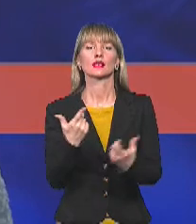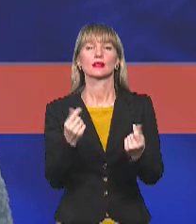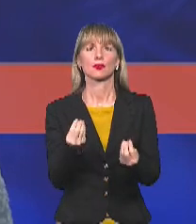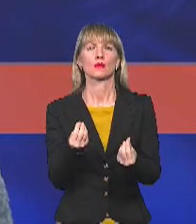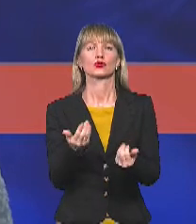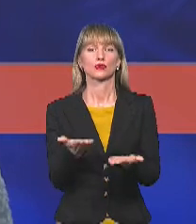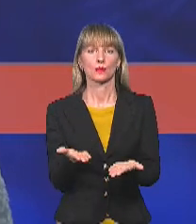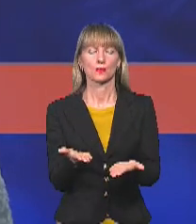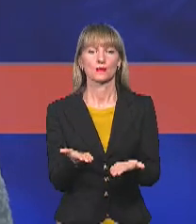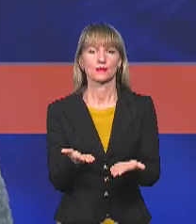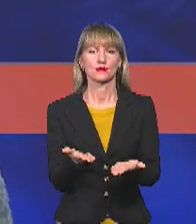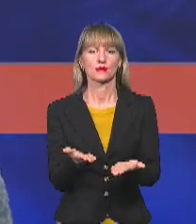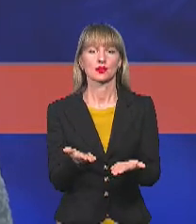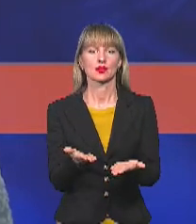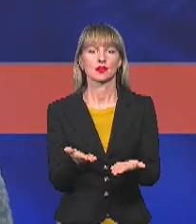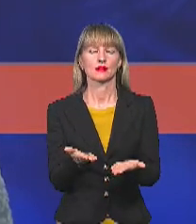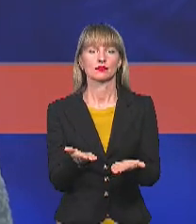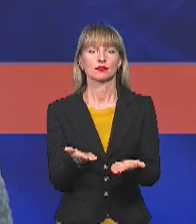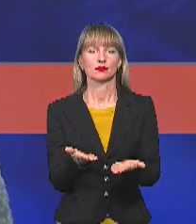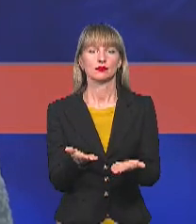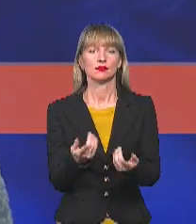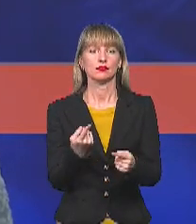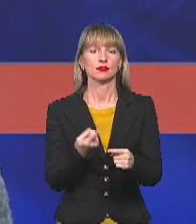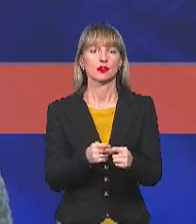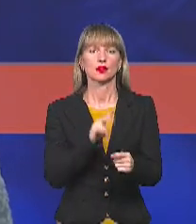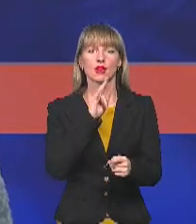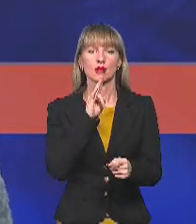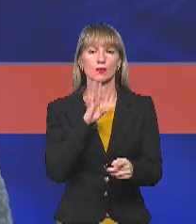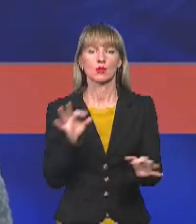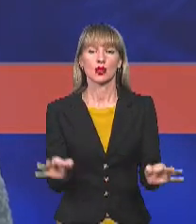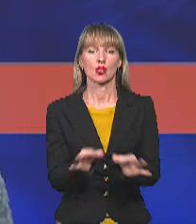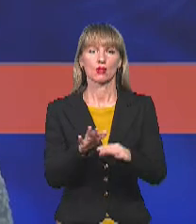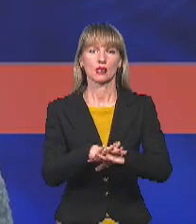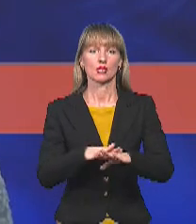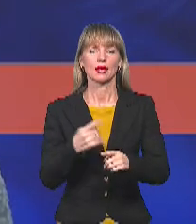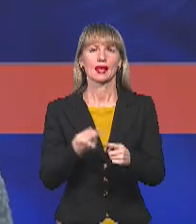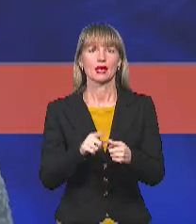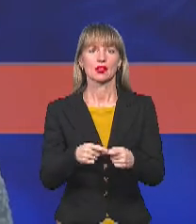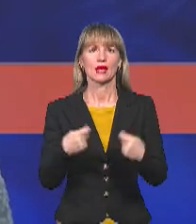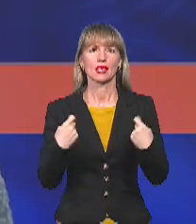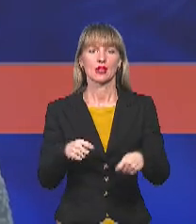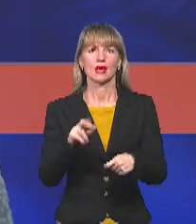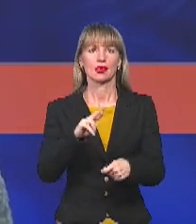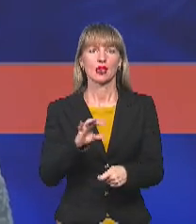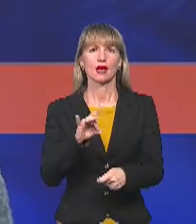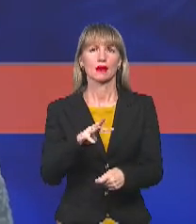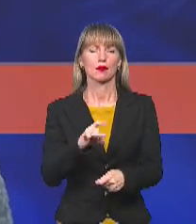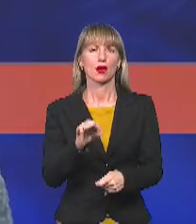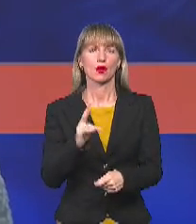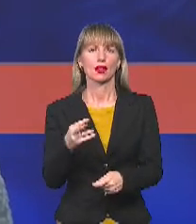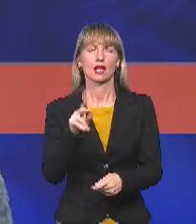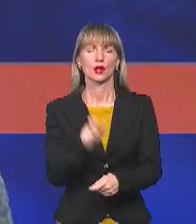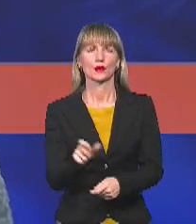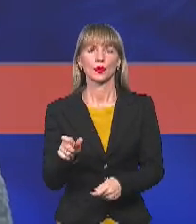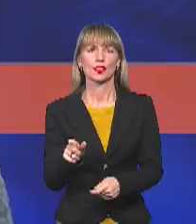почом. Ну, слухайте, це не буде ніколи ринком, бо це є ярмарок, це для людей.